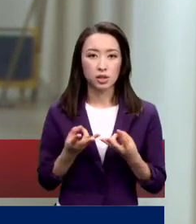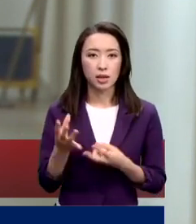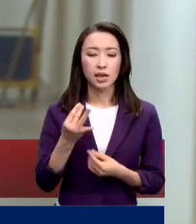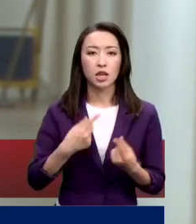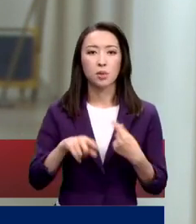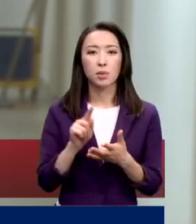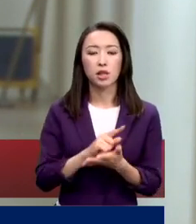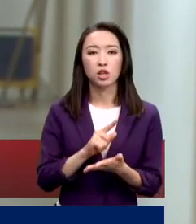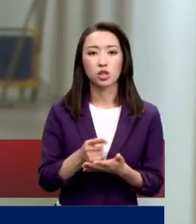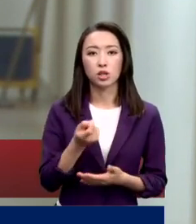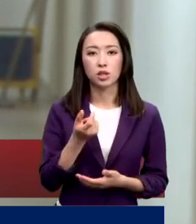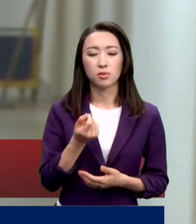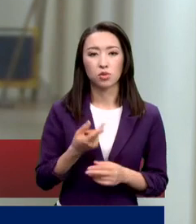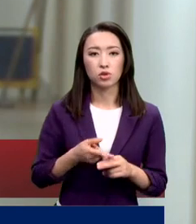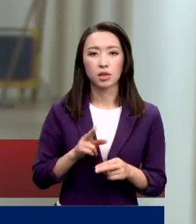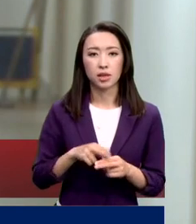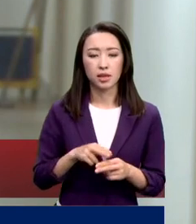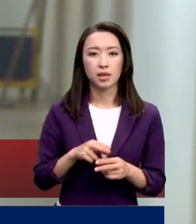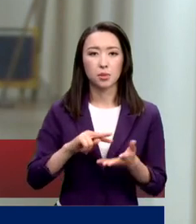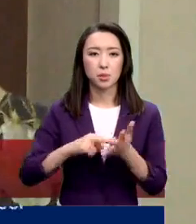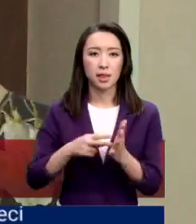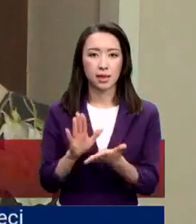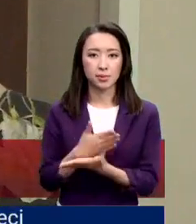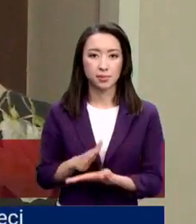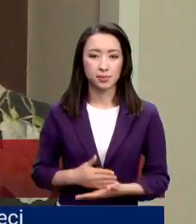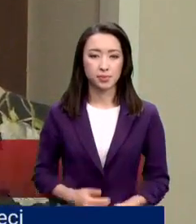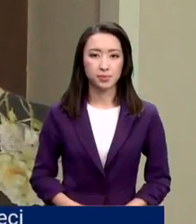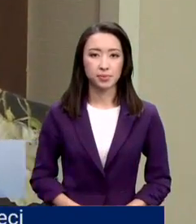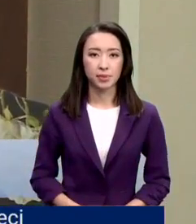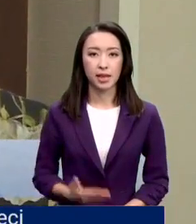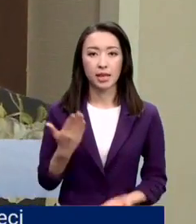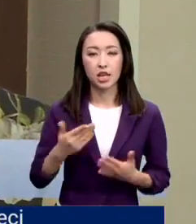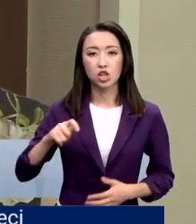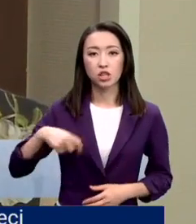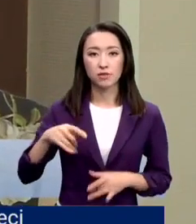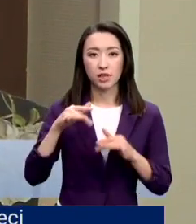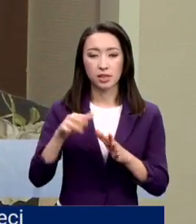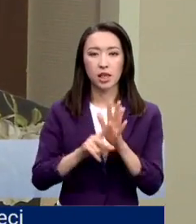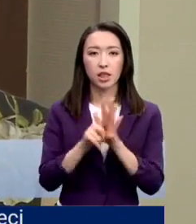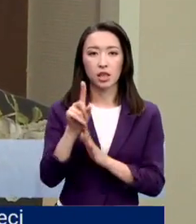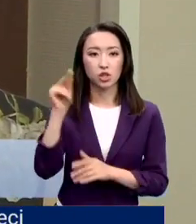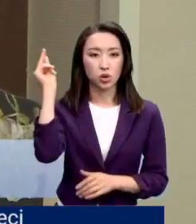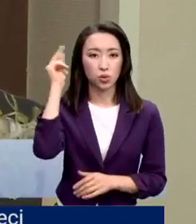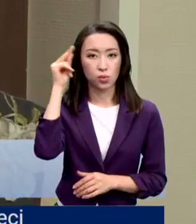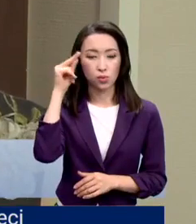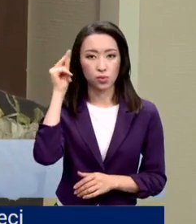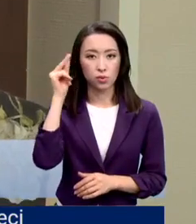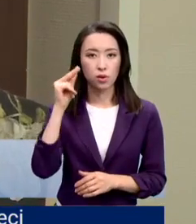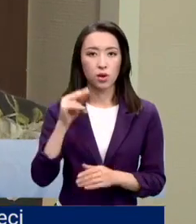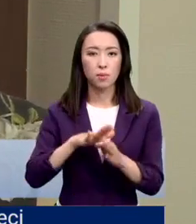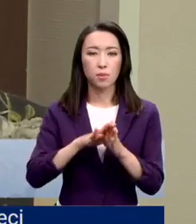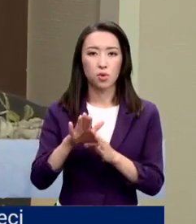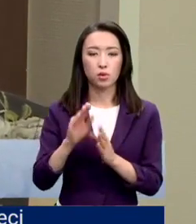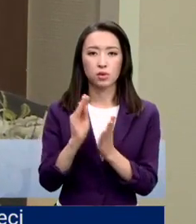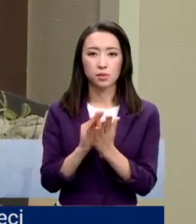мы должны немножечко вот этот вот момент распланировать. Если это швейное дело, оно начинается с теории. Это обязательно, да, теория, полностью там